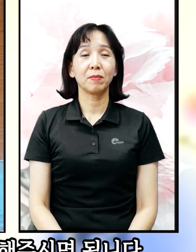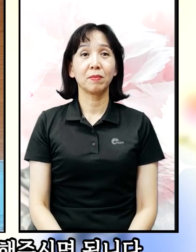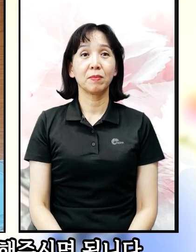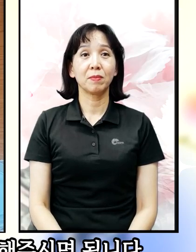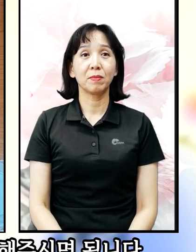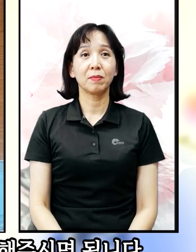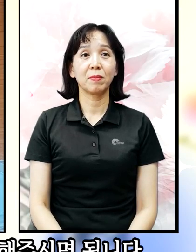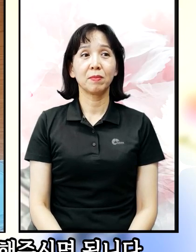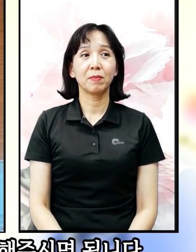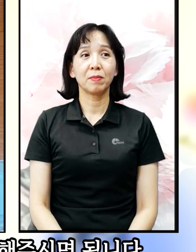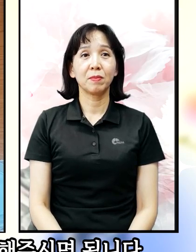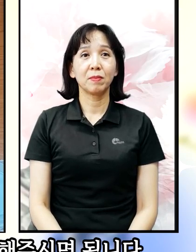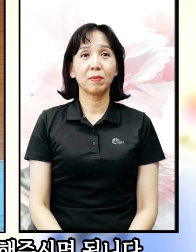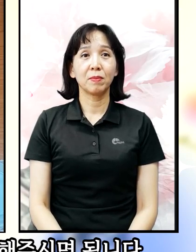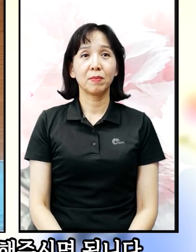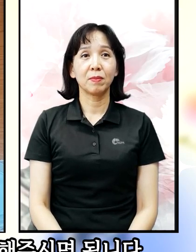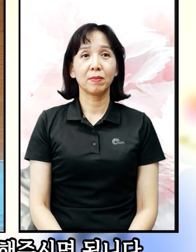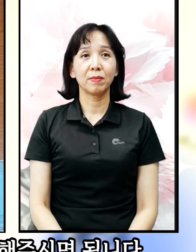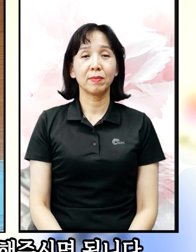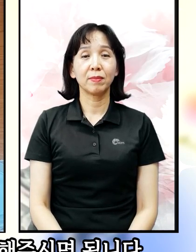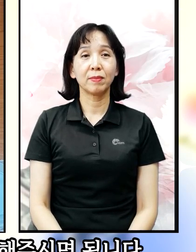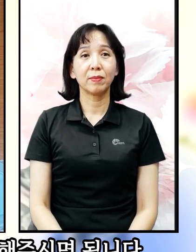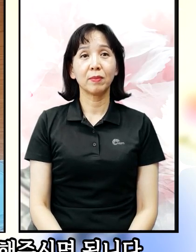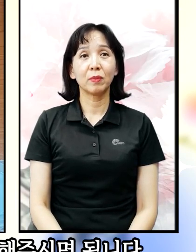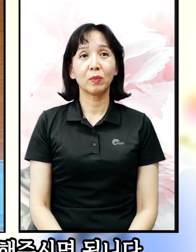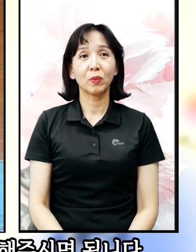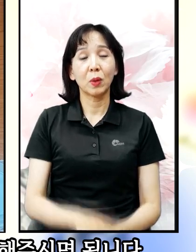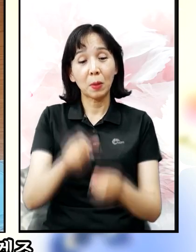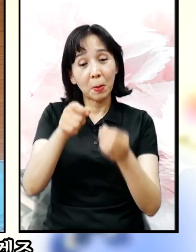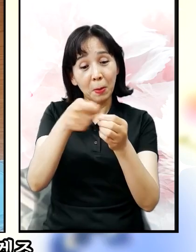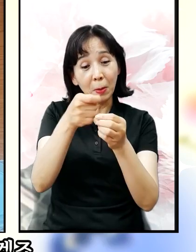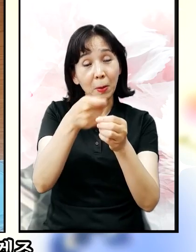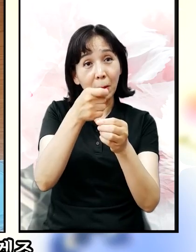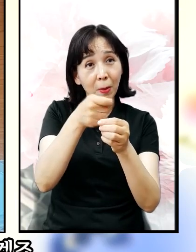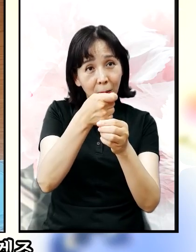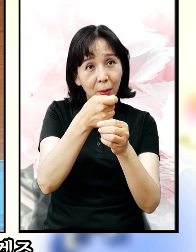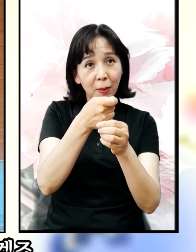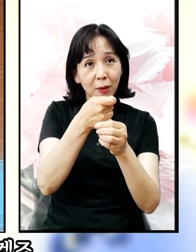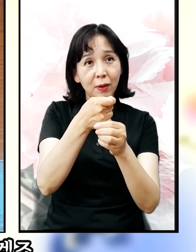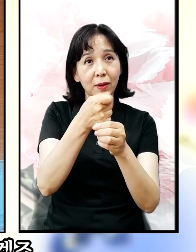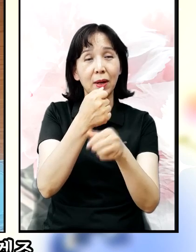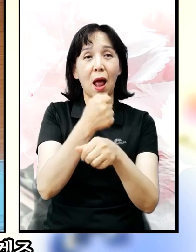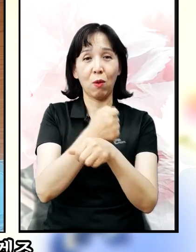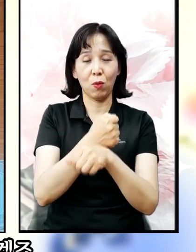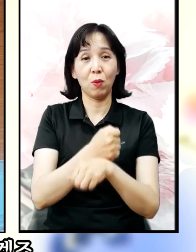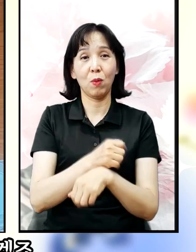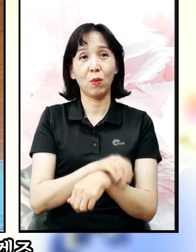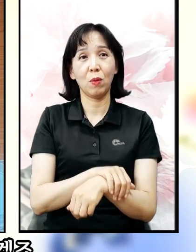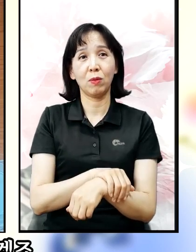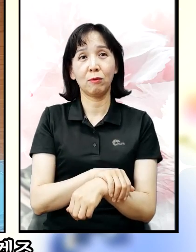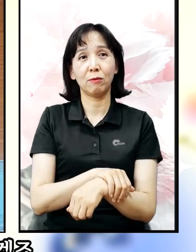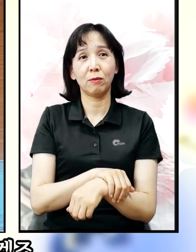해주시면 됩니다. 자, 홈질이라 좀 빨리 끝나겠죠?